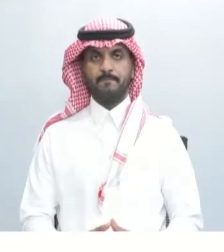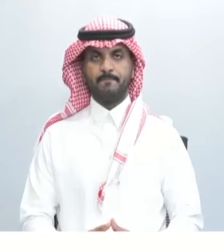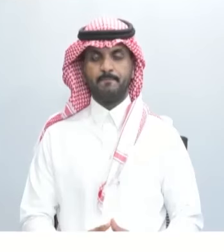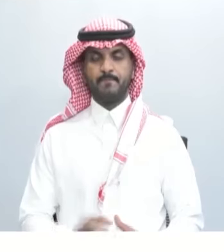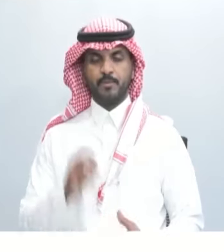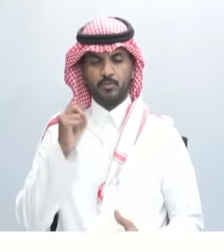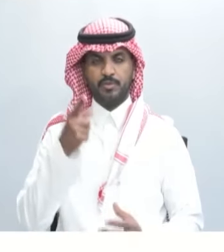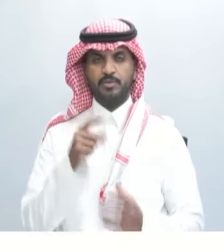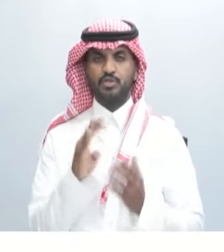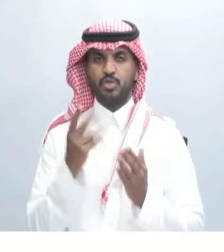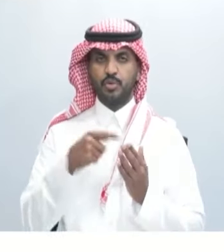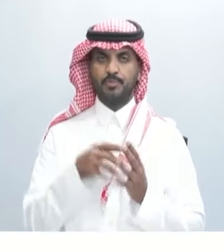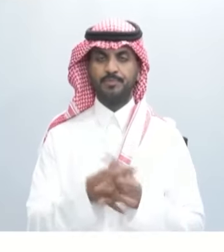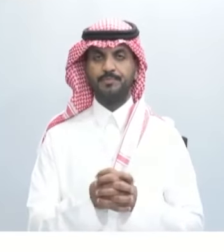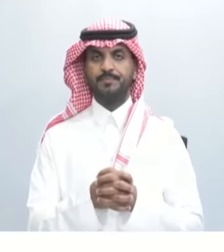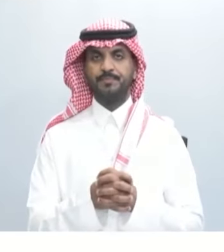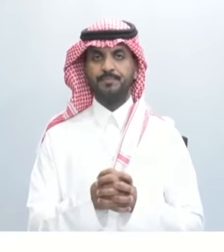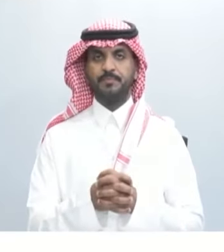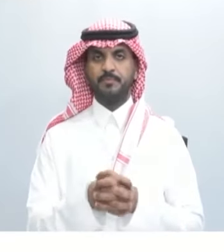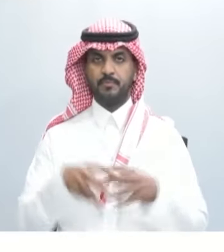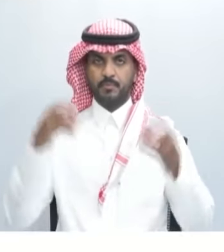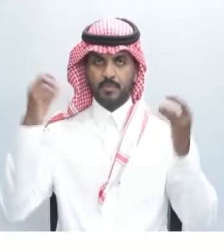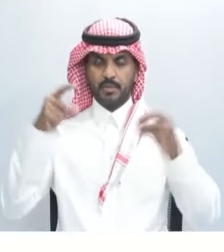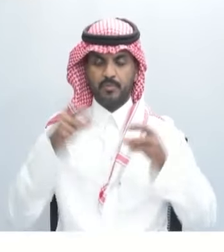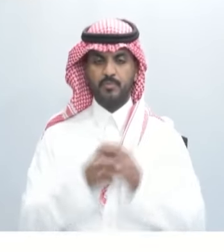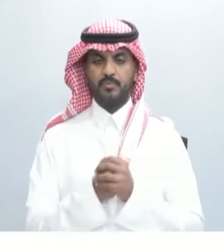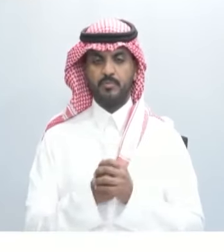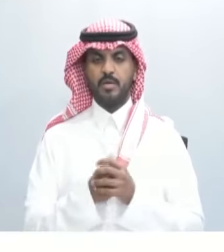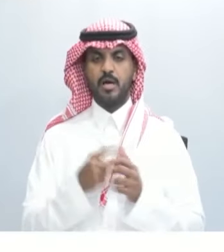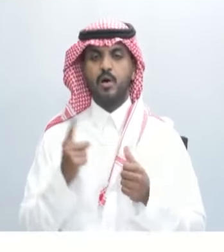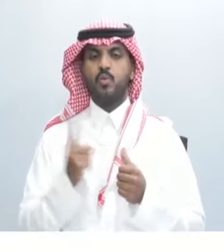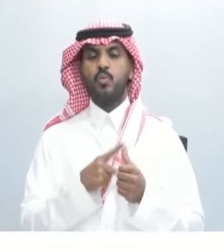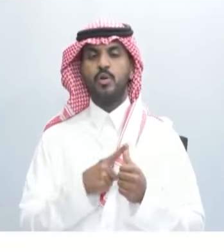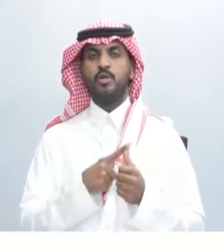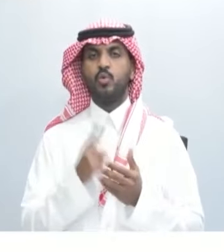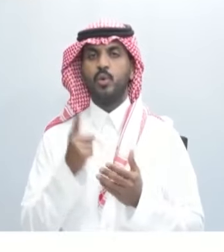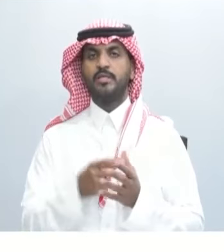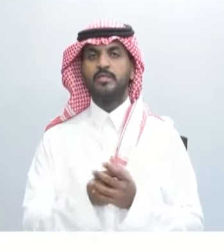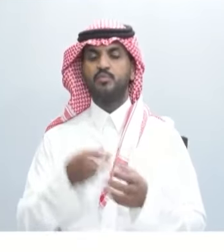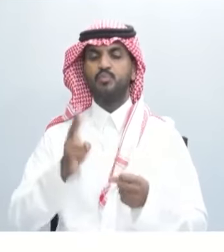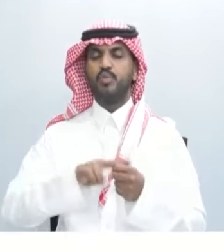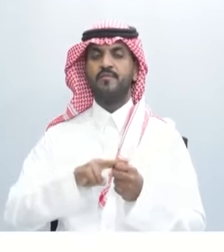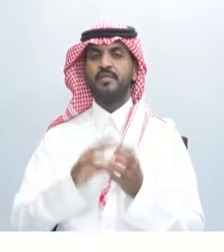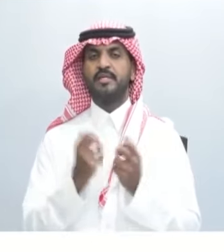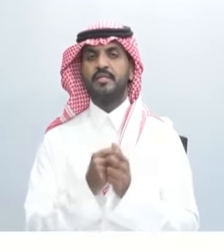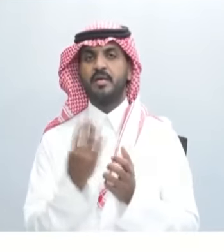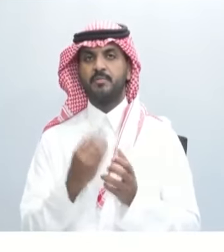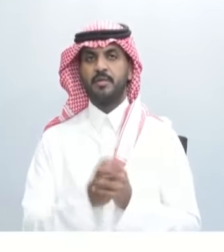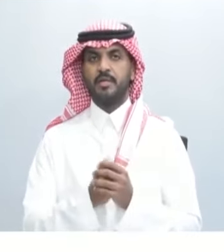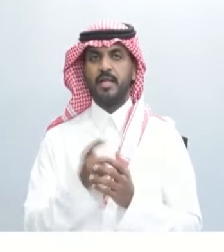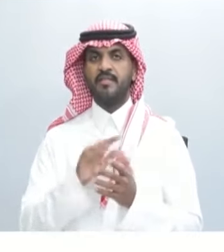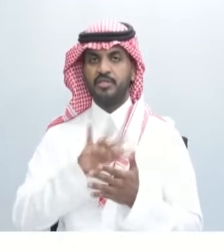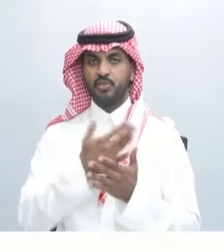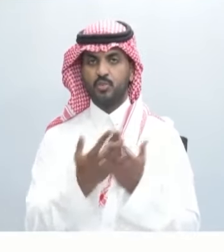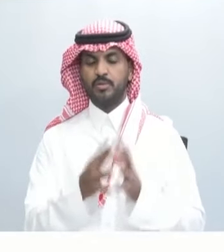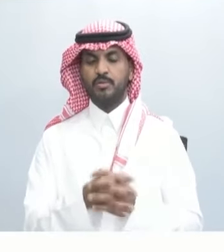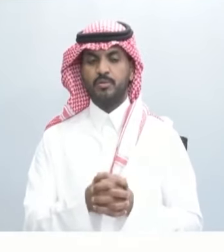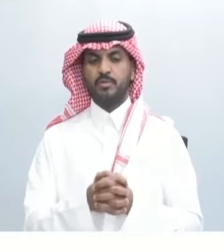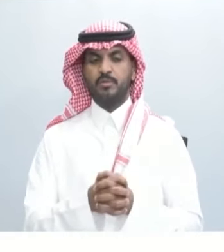هاي مبدعين وصلت الاجابه بارك الله فيكم اذا اولا سنحدد مضاعفات العدد اربعه على هذا الجدول